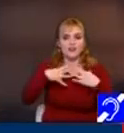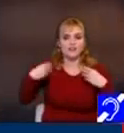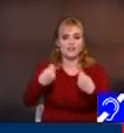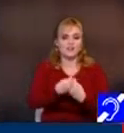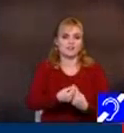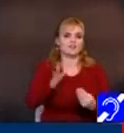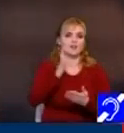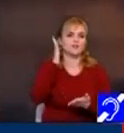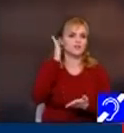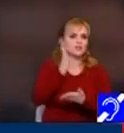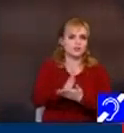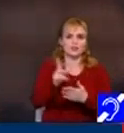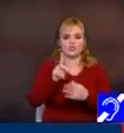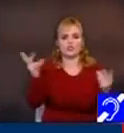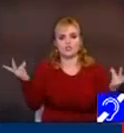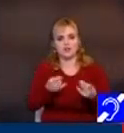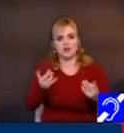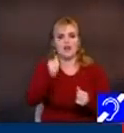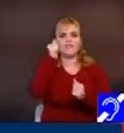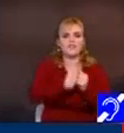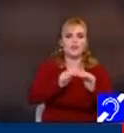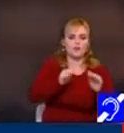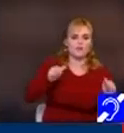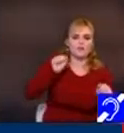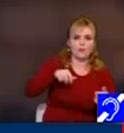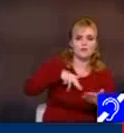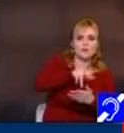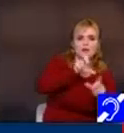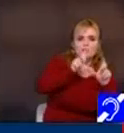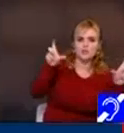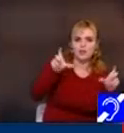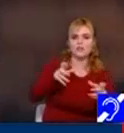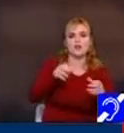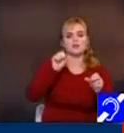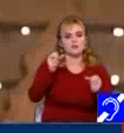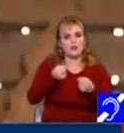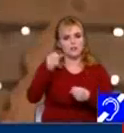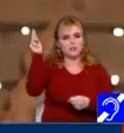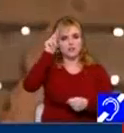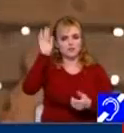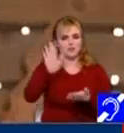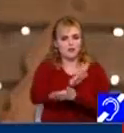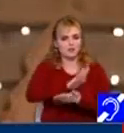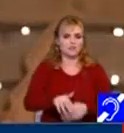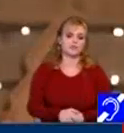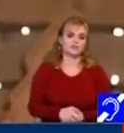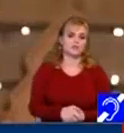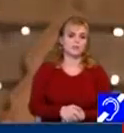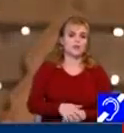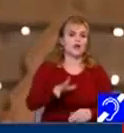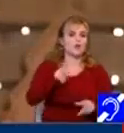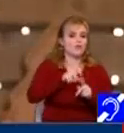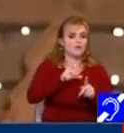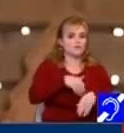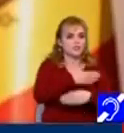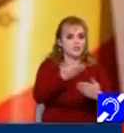să aibă tot necesarul. Ca fiecare copil să meargă la școală și să primească studii de calitate. Mesaje de felicitare au fost